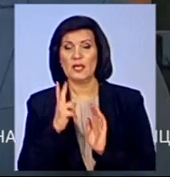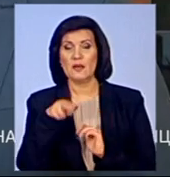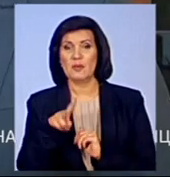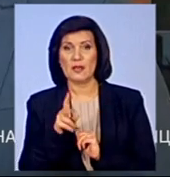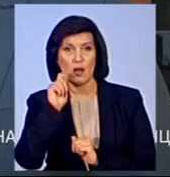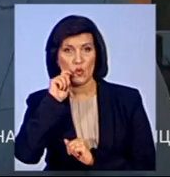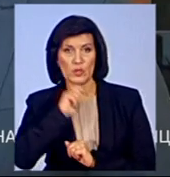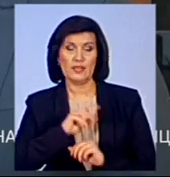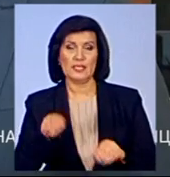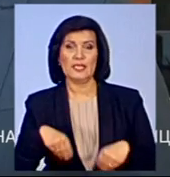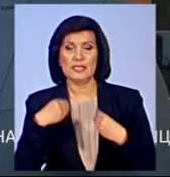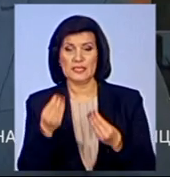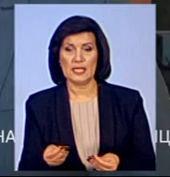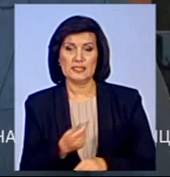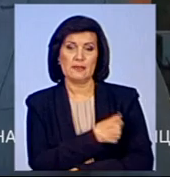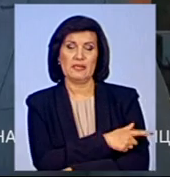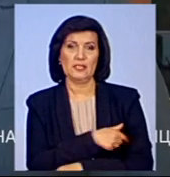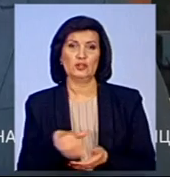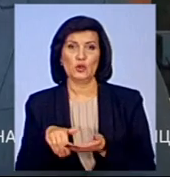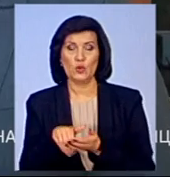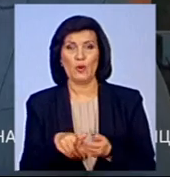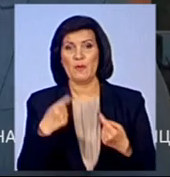та надається йому медична допомога.